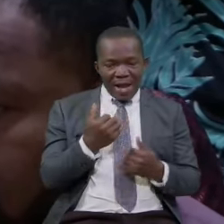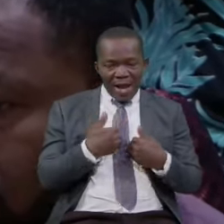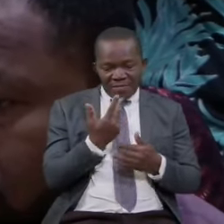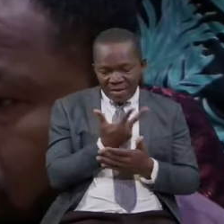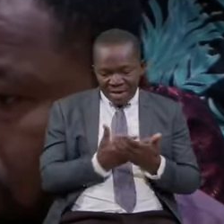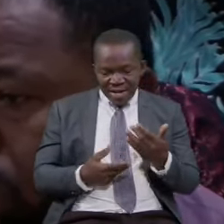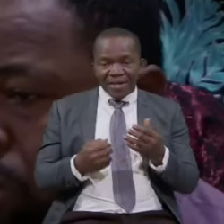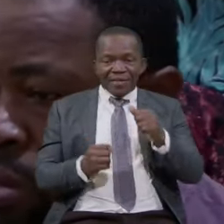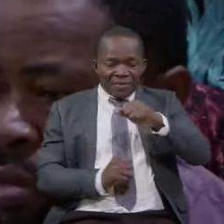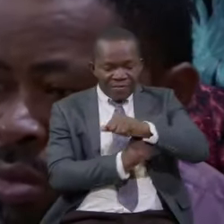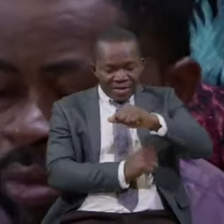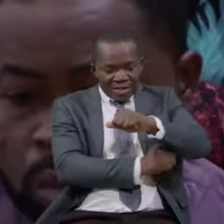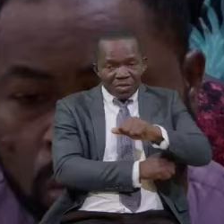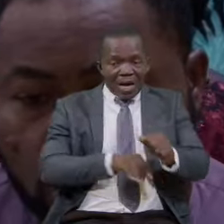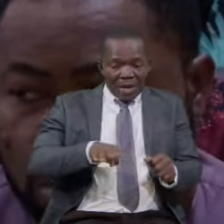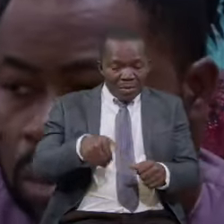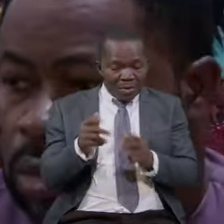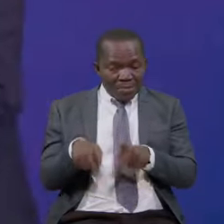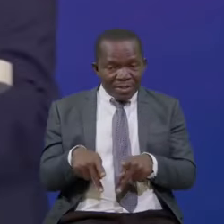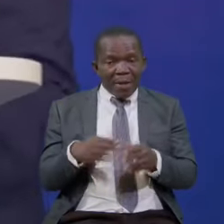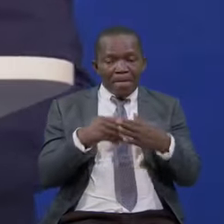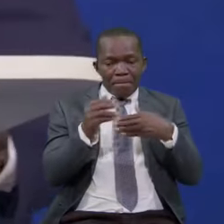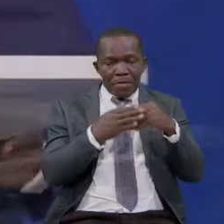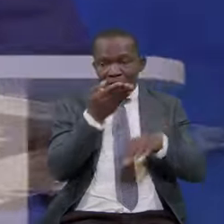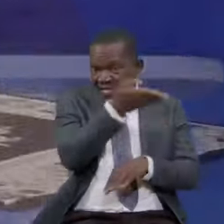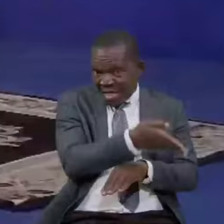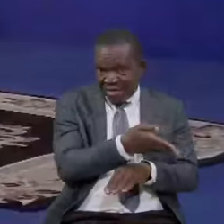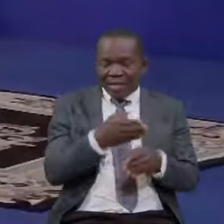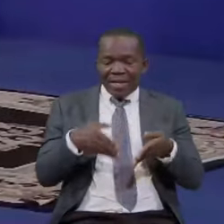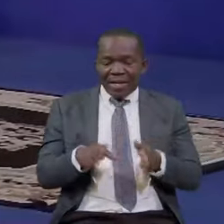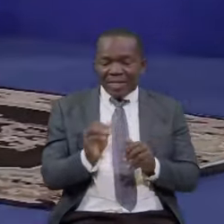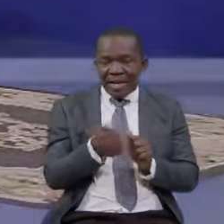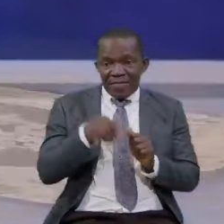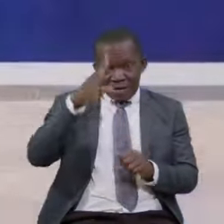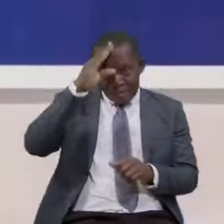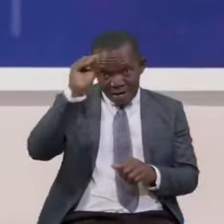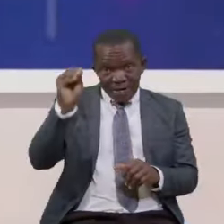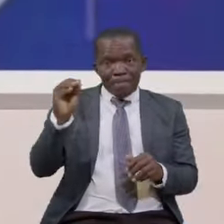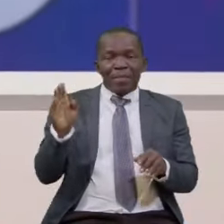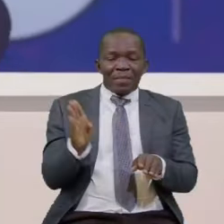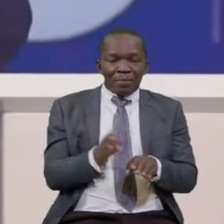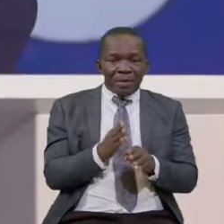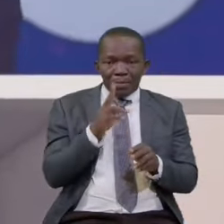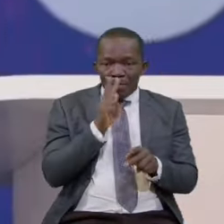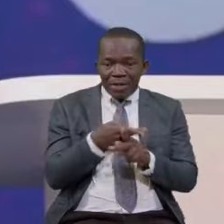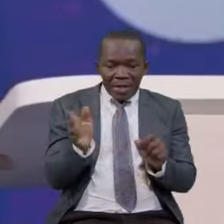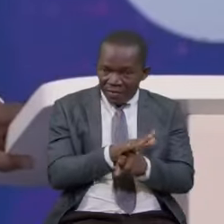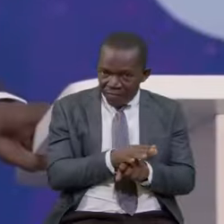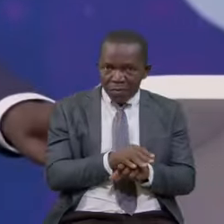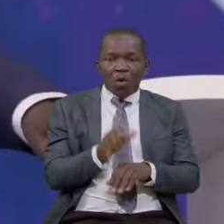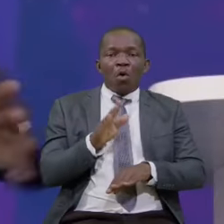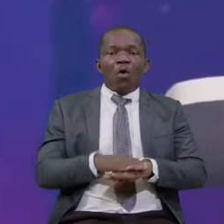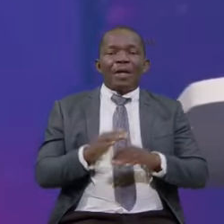un sage architecte et un autre bâti desessux mais que chacun prenne garde à la manière dont il bâtit